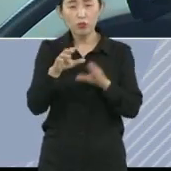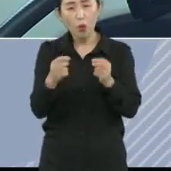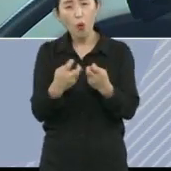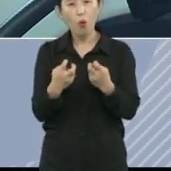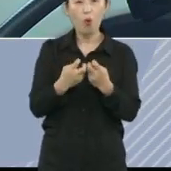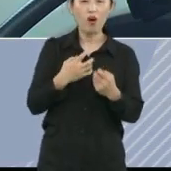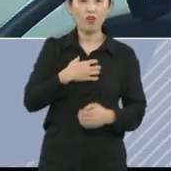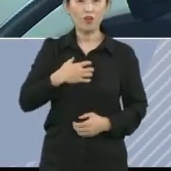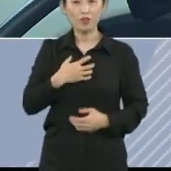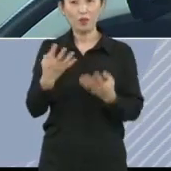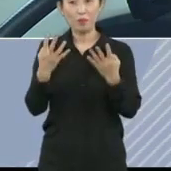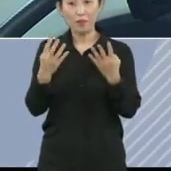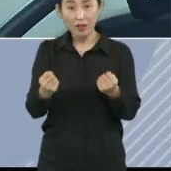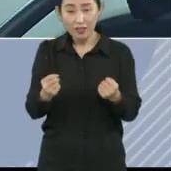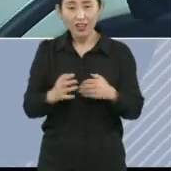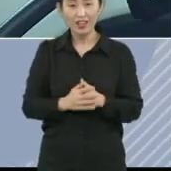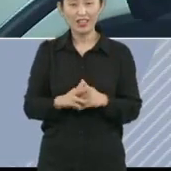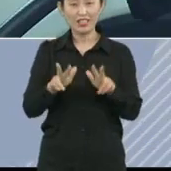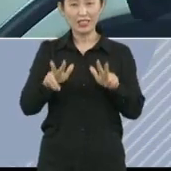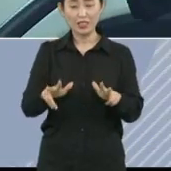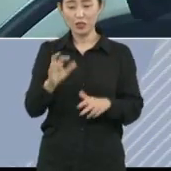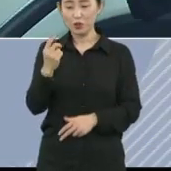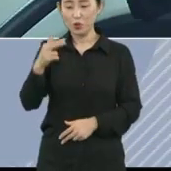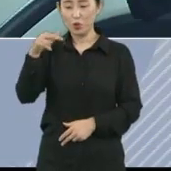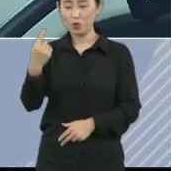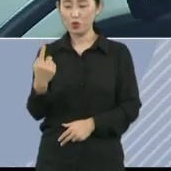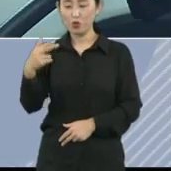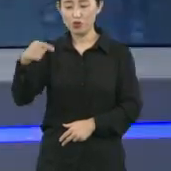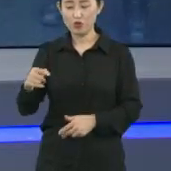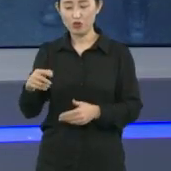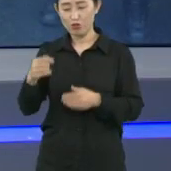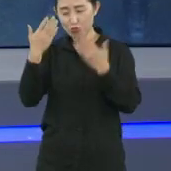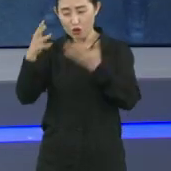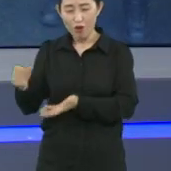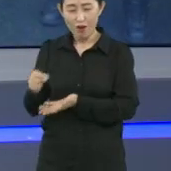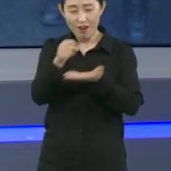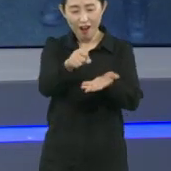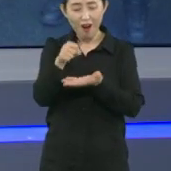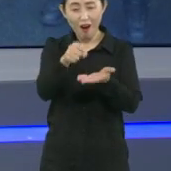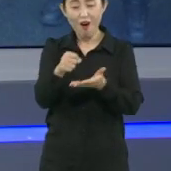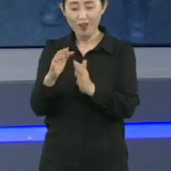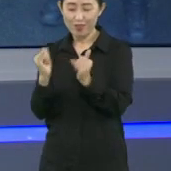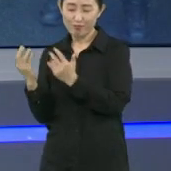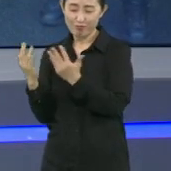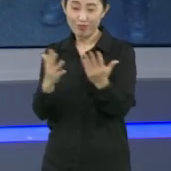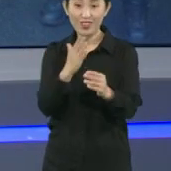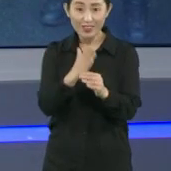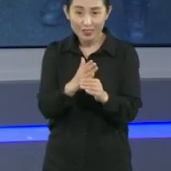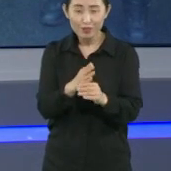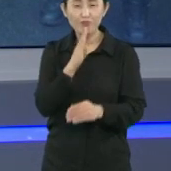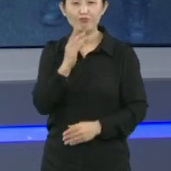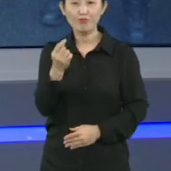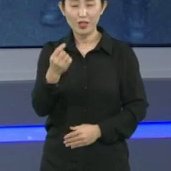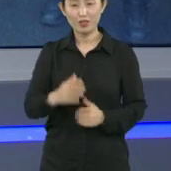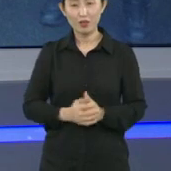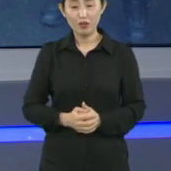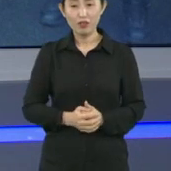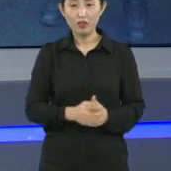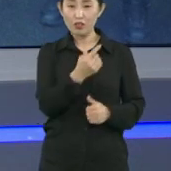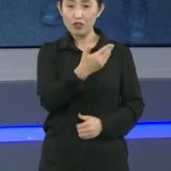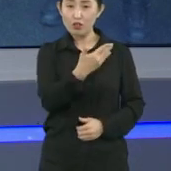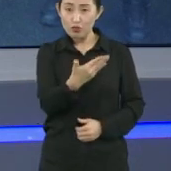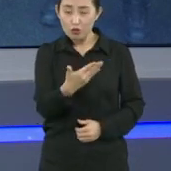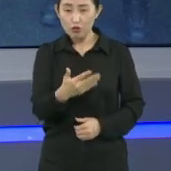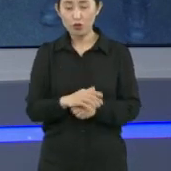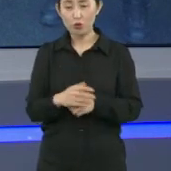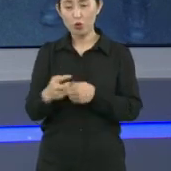보니까 이 소방서마다 이 요소수 기부 행렬이 또 이어지고 있다고 하죠? 네, 그렇습니다. 소방차와 구급차가 요소수 품귀